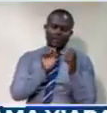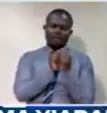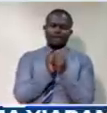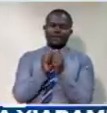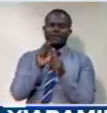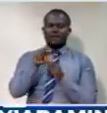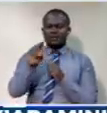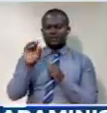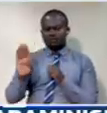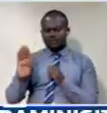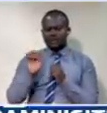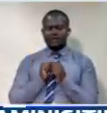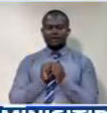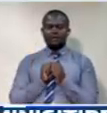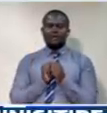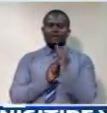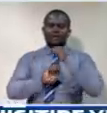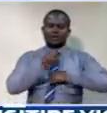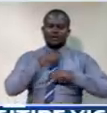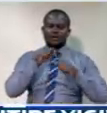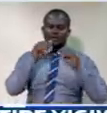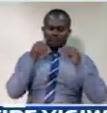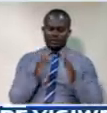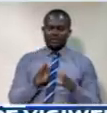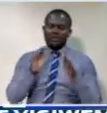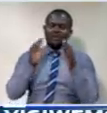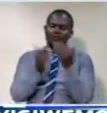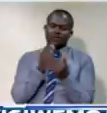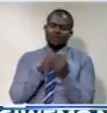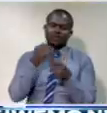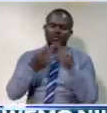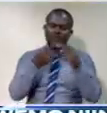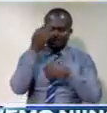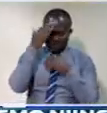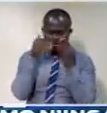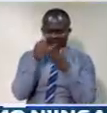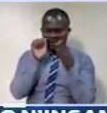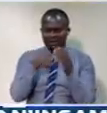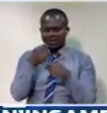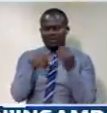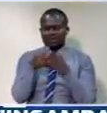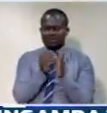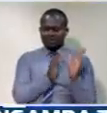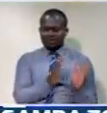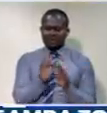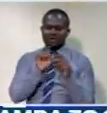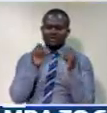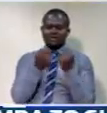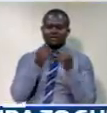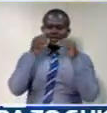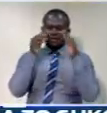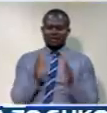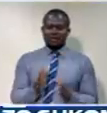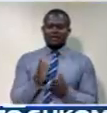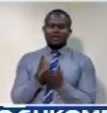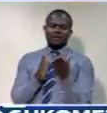rwanditse na RDB. Ibikorwa by'ubuhinzi n'ubworozi bizakomeza mu rwego rwo gukomeza gutunganya igihembwe cy'ihinga.